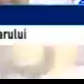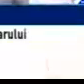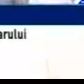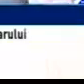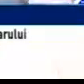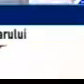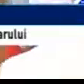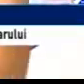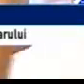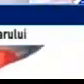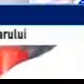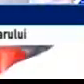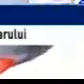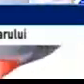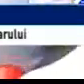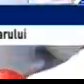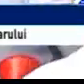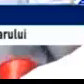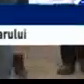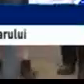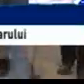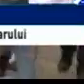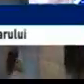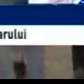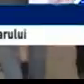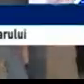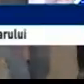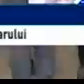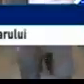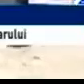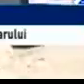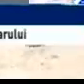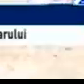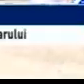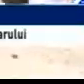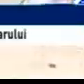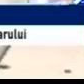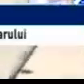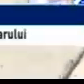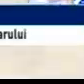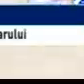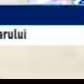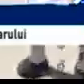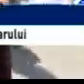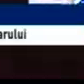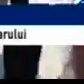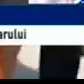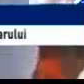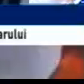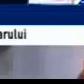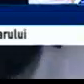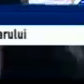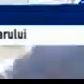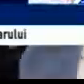și au cerut să-i fie permisă lui George Simion intrarea în Republica Moldova. Consiliul Unirii de la Soroca a emis un apel către toți cei care simt